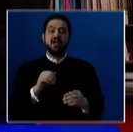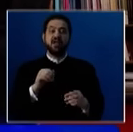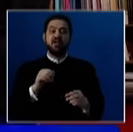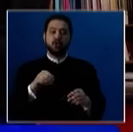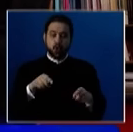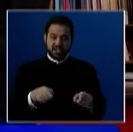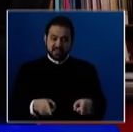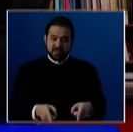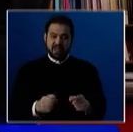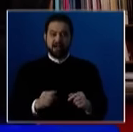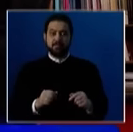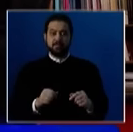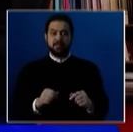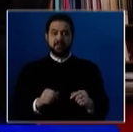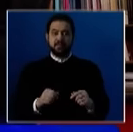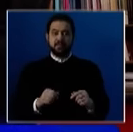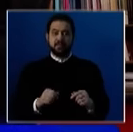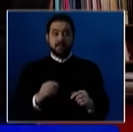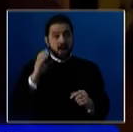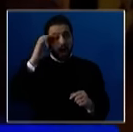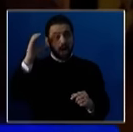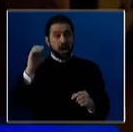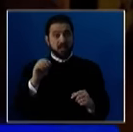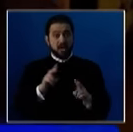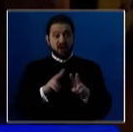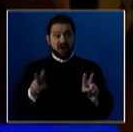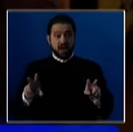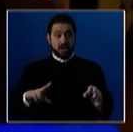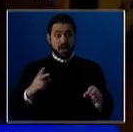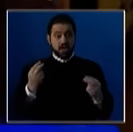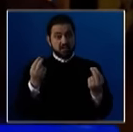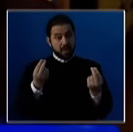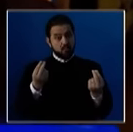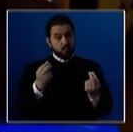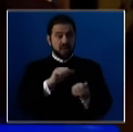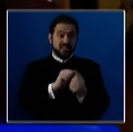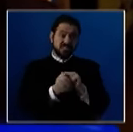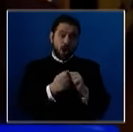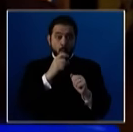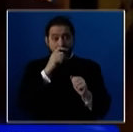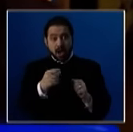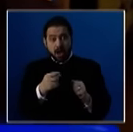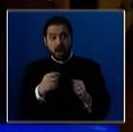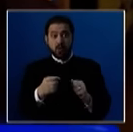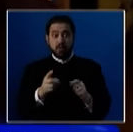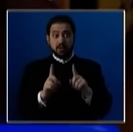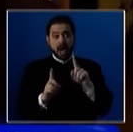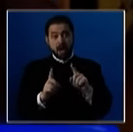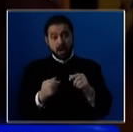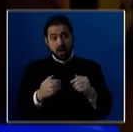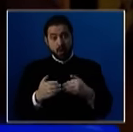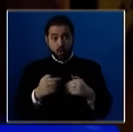într-o ispită de a îl socoti pe celălalt mai bun sau mai rău decât noi. Ei